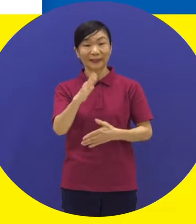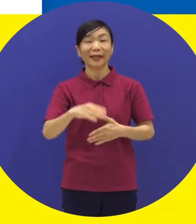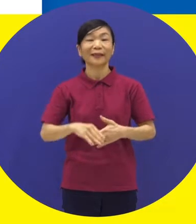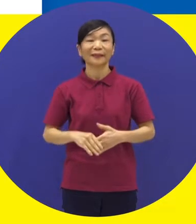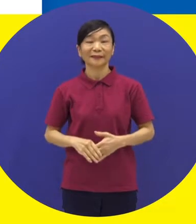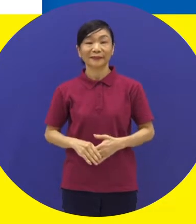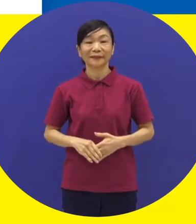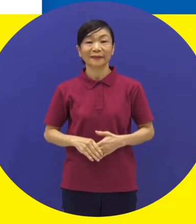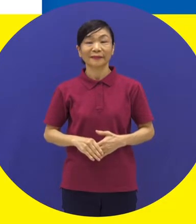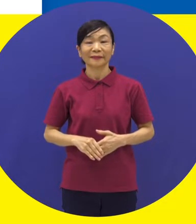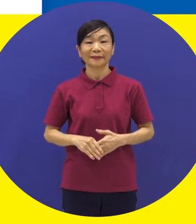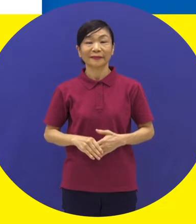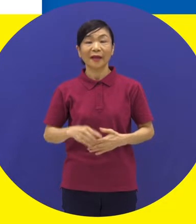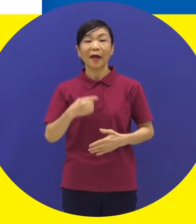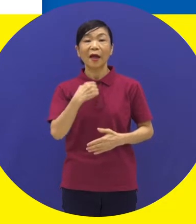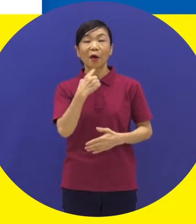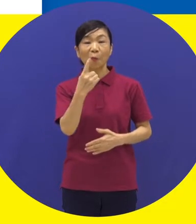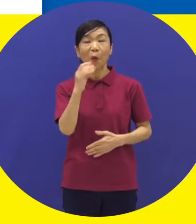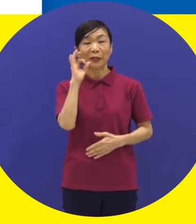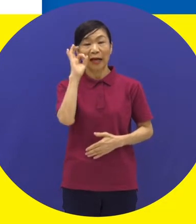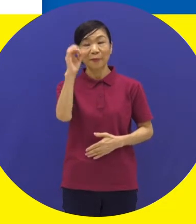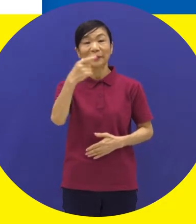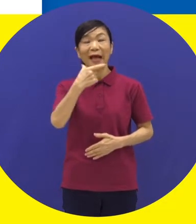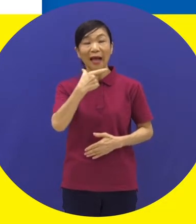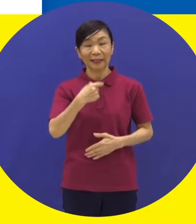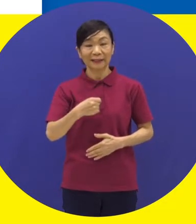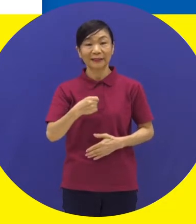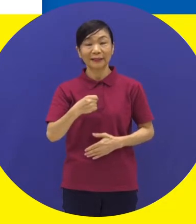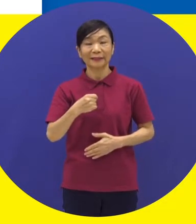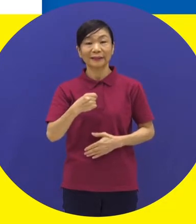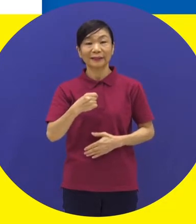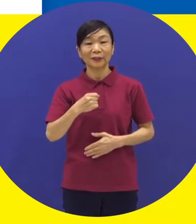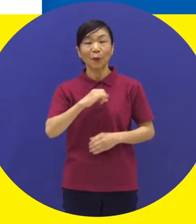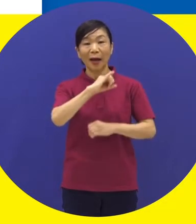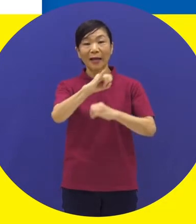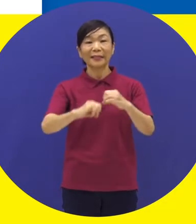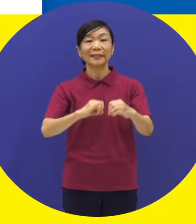応募ください。またこの番組をもう一度ご覧になりたい方